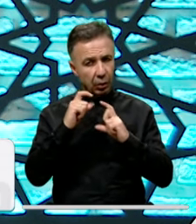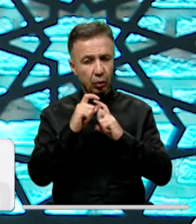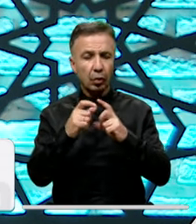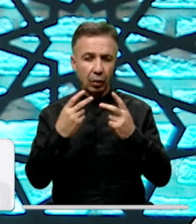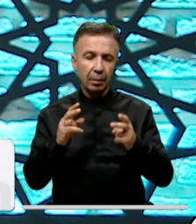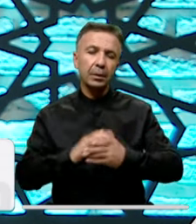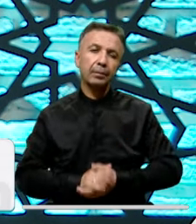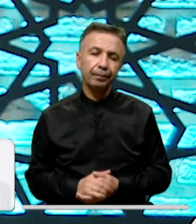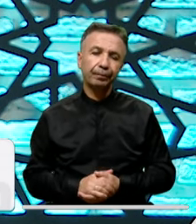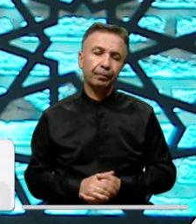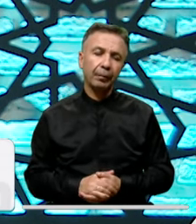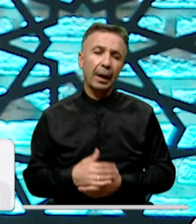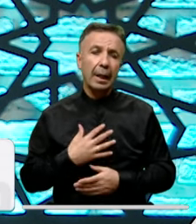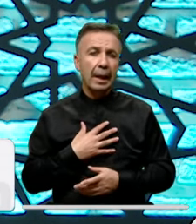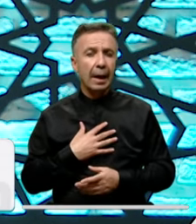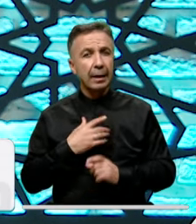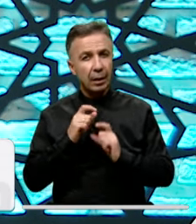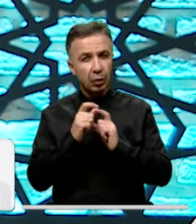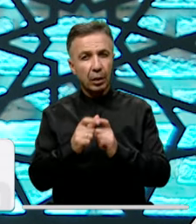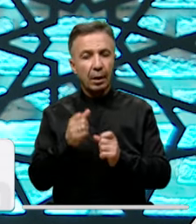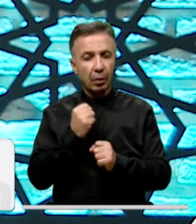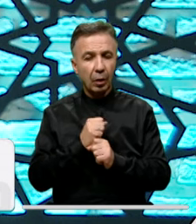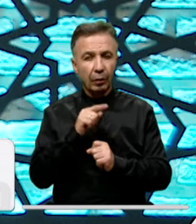yayında dinleyeceğiz. Diyanete soralim